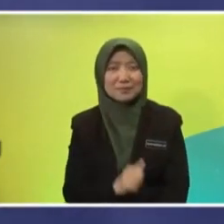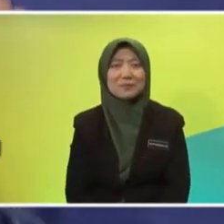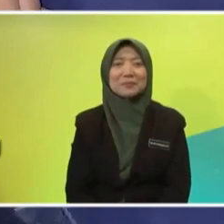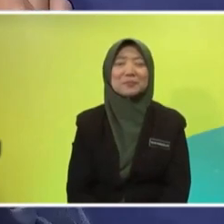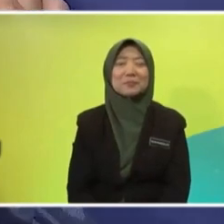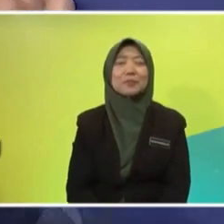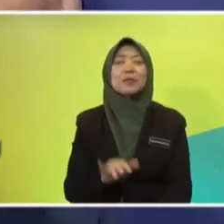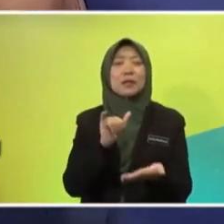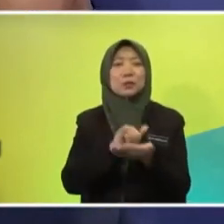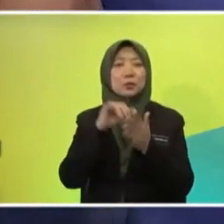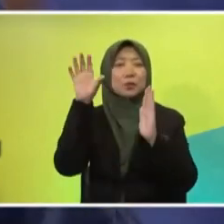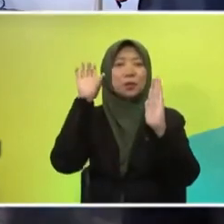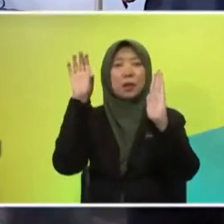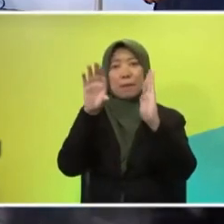anak Cikgu.